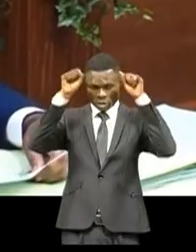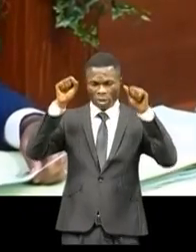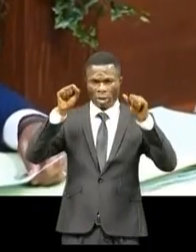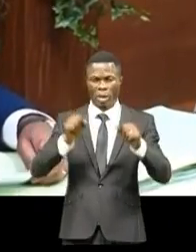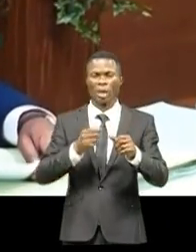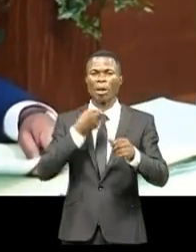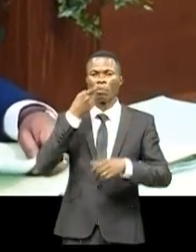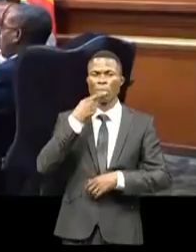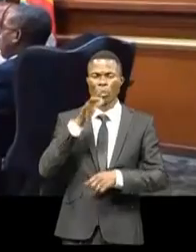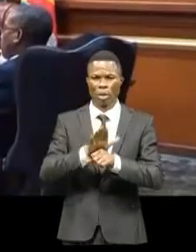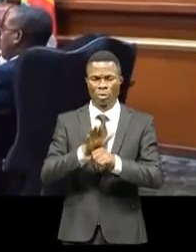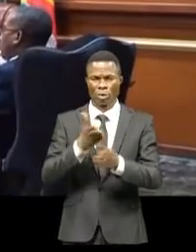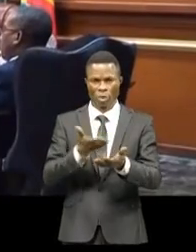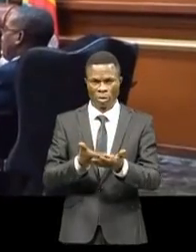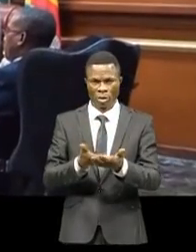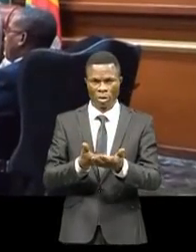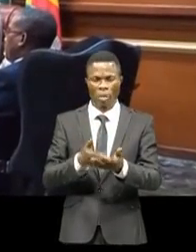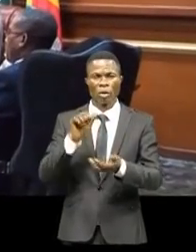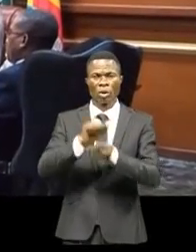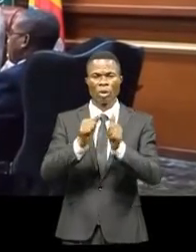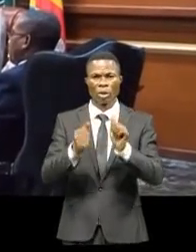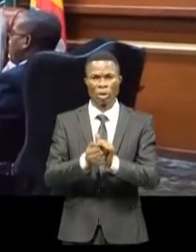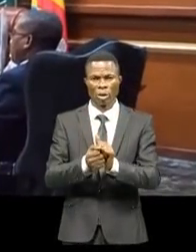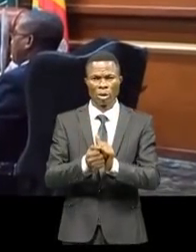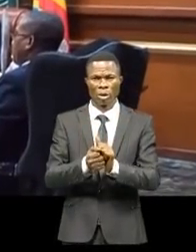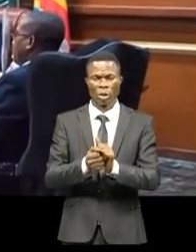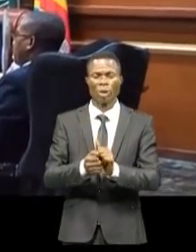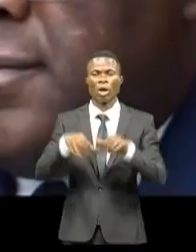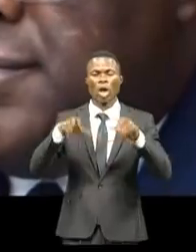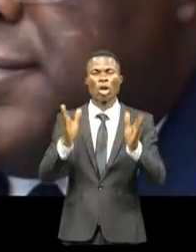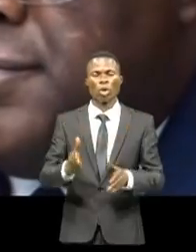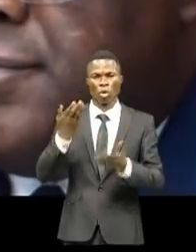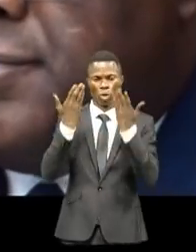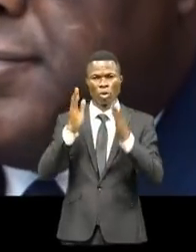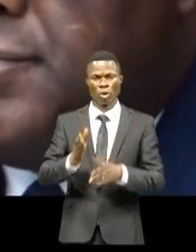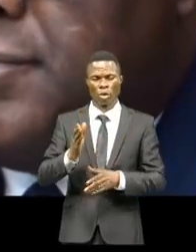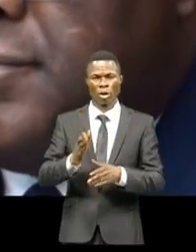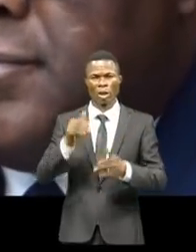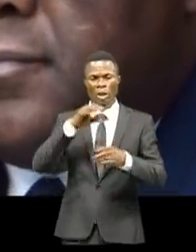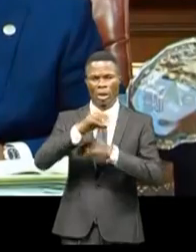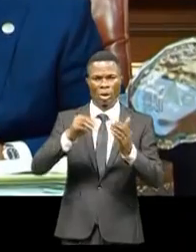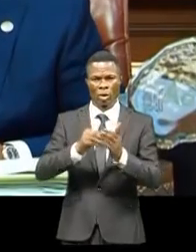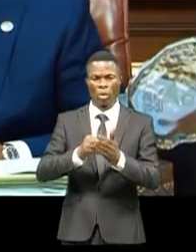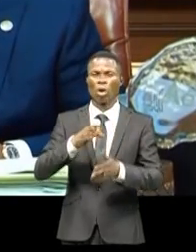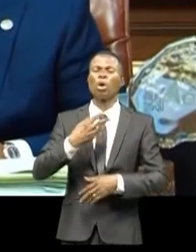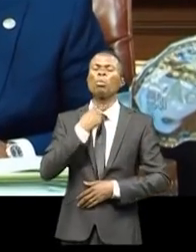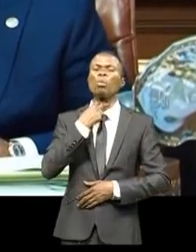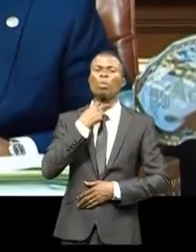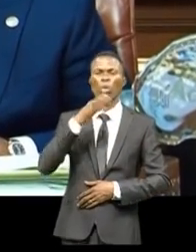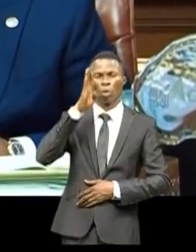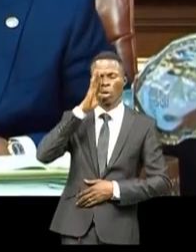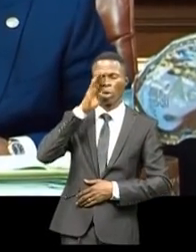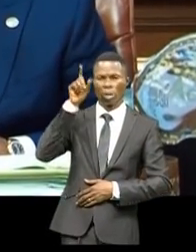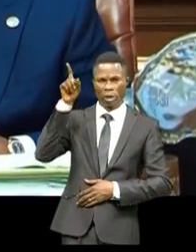terminé son intervention du jour sur la situation de ses compatriotes placés en centre fermé à l'aéroport de Saint-Ventaine